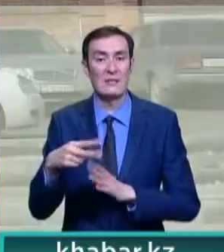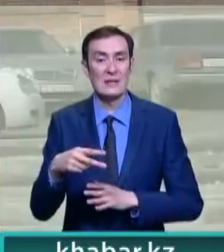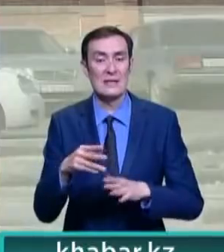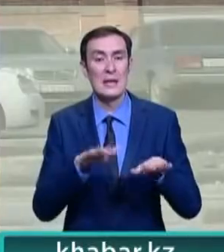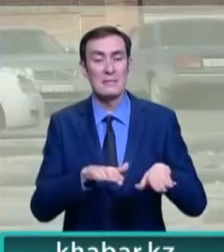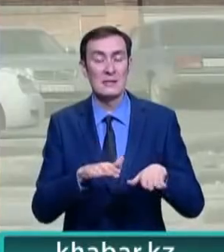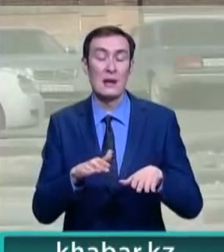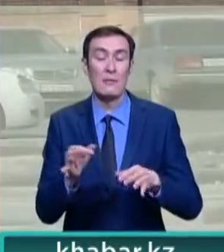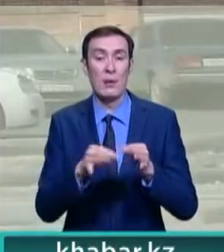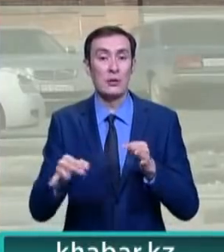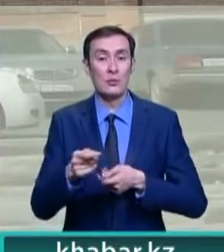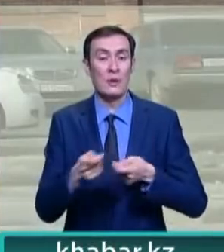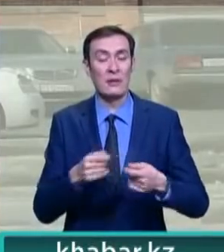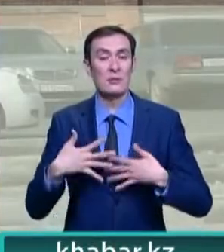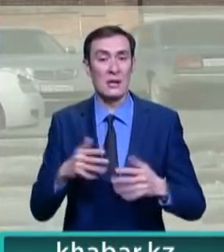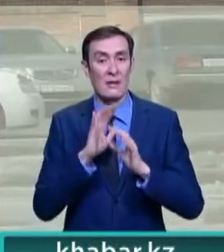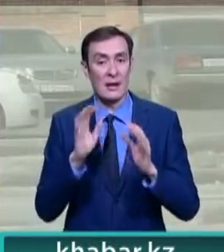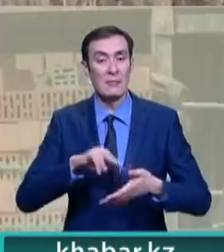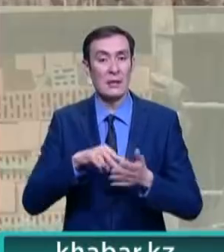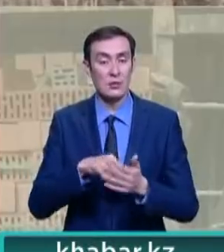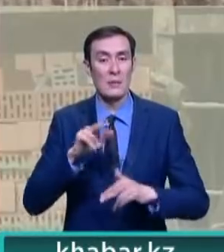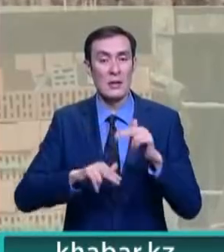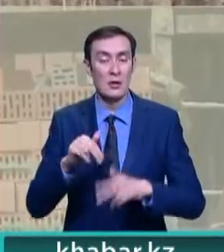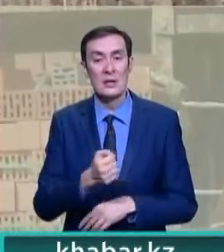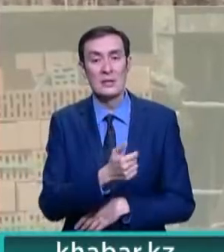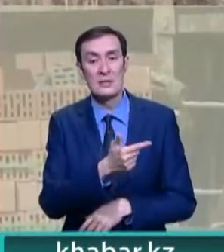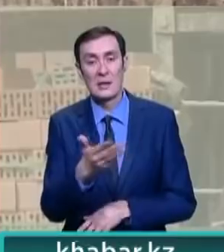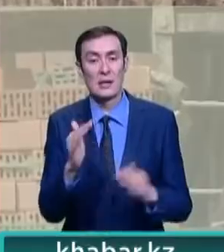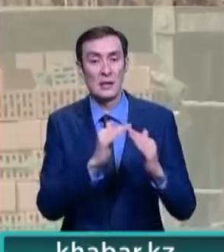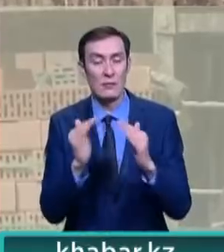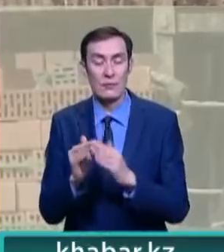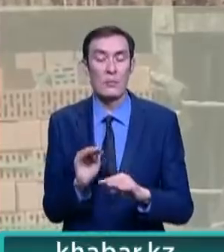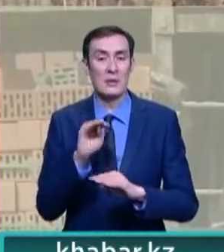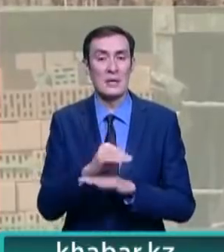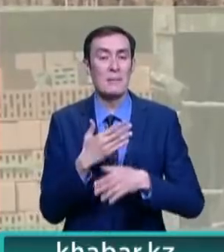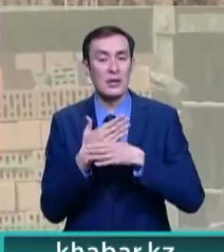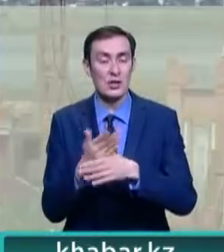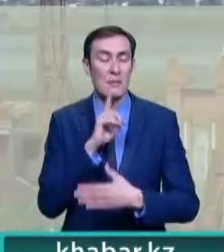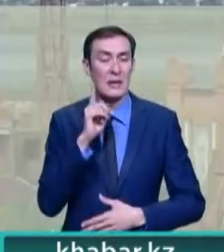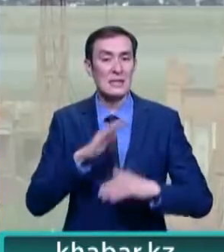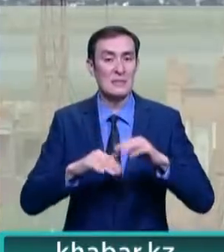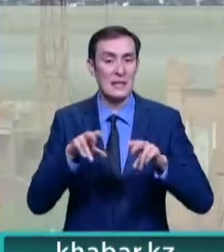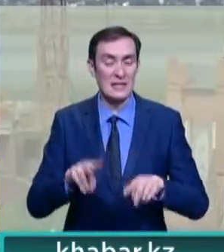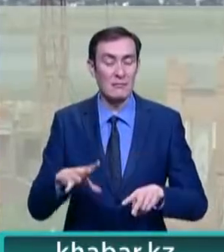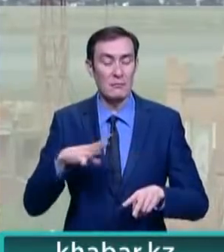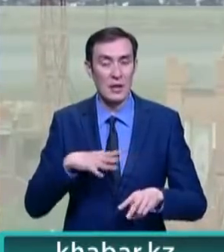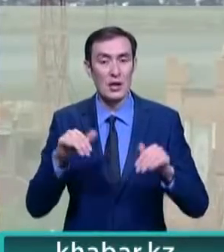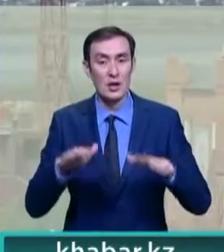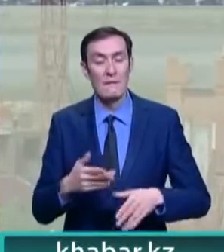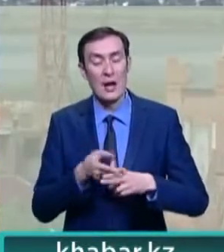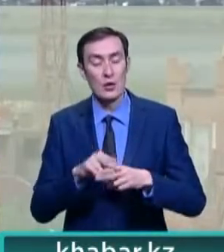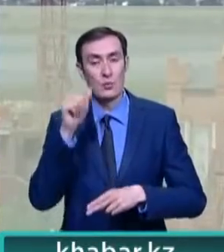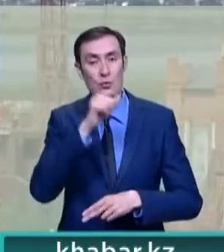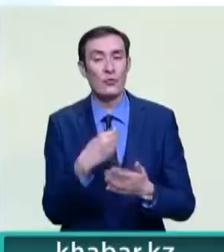мест. По данным областного управления здравоохранения, планируется построить несколько домов. В качестве дополнительной поддержки молодых специалистов в регионе было решено оказать в этом